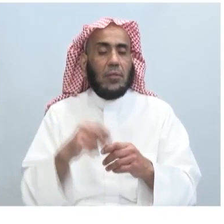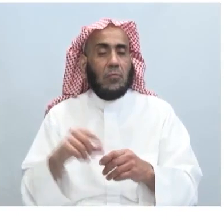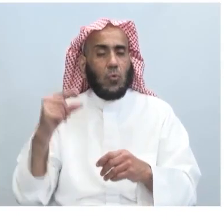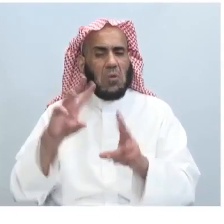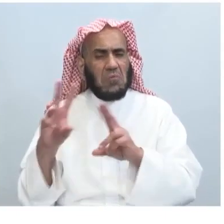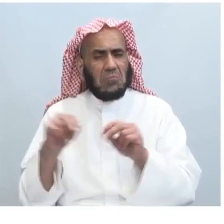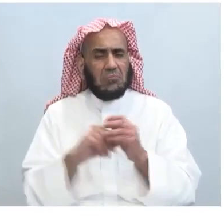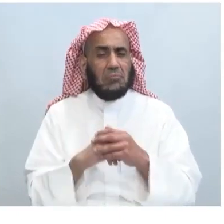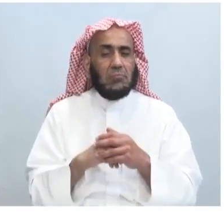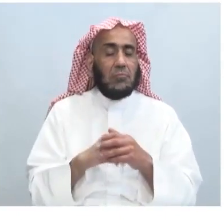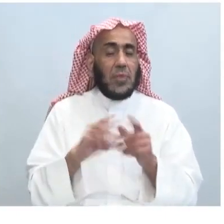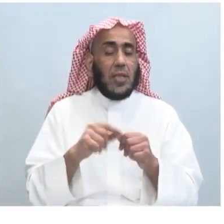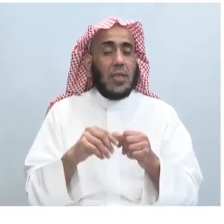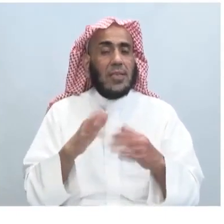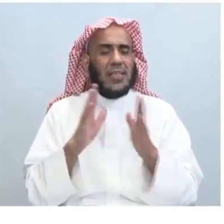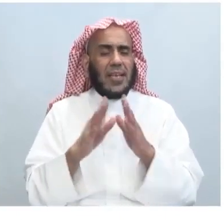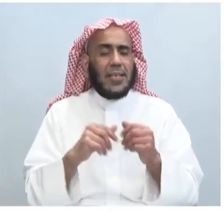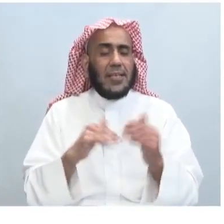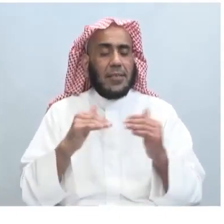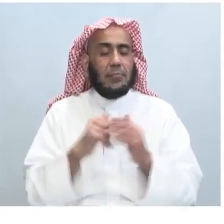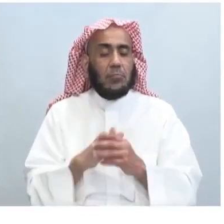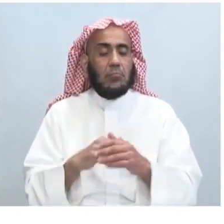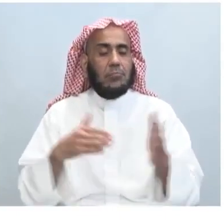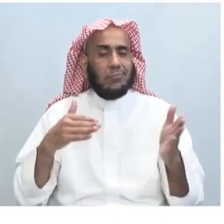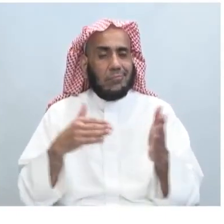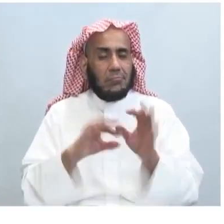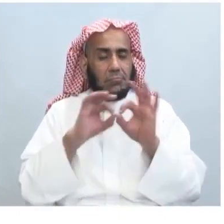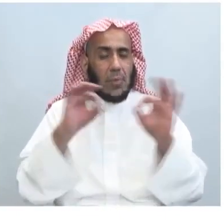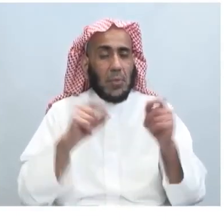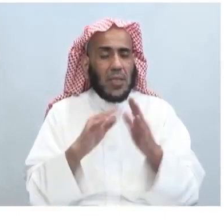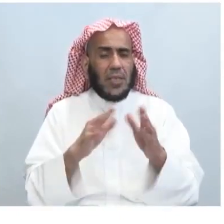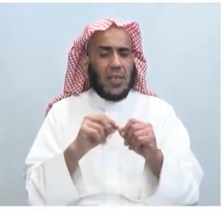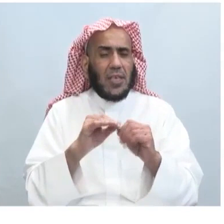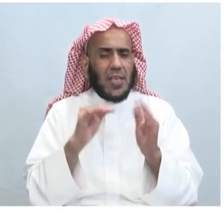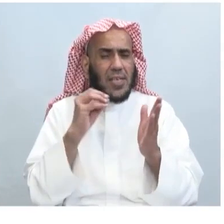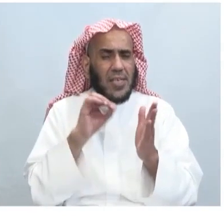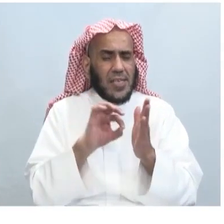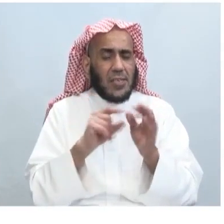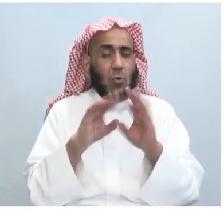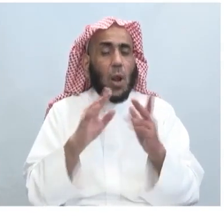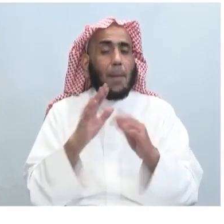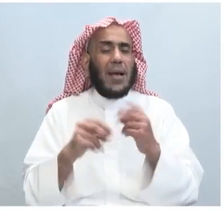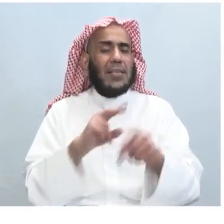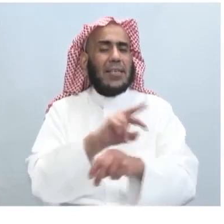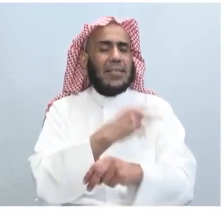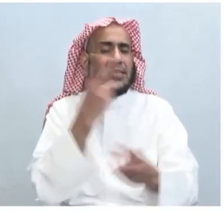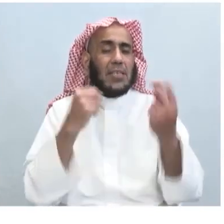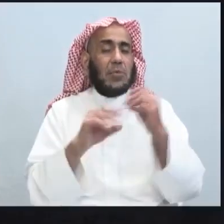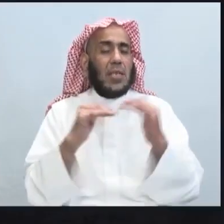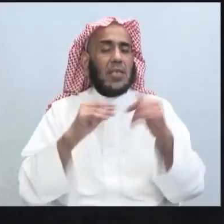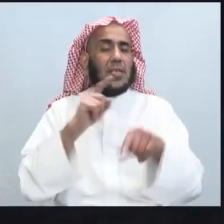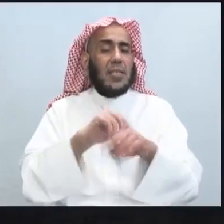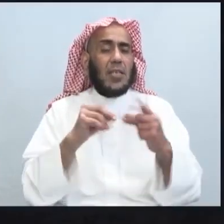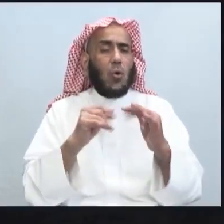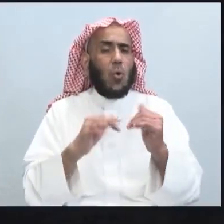الثلاثه اذا تراكيز الاتزان تم تحديد تركيز كل ماده تجريبيا عند الاتزان بمعنى